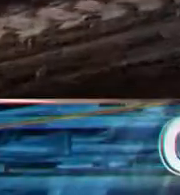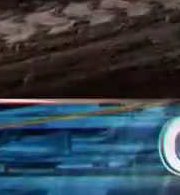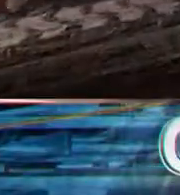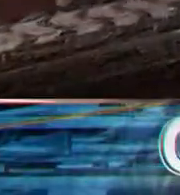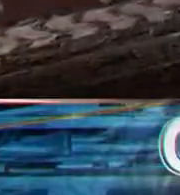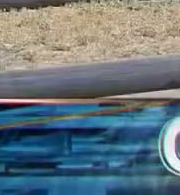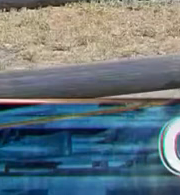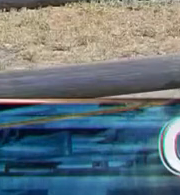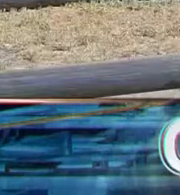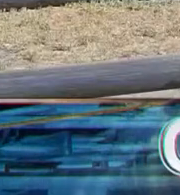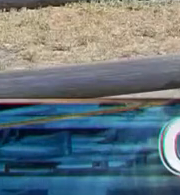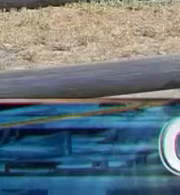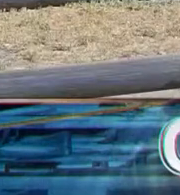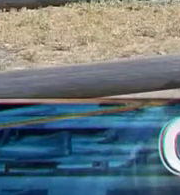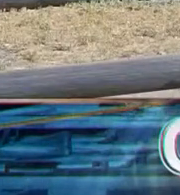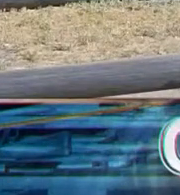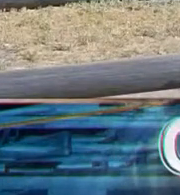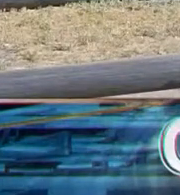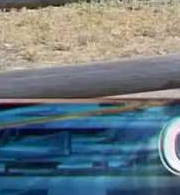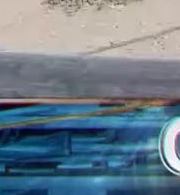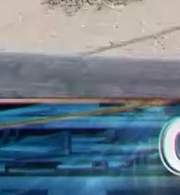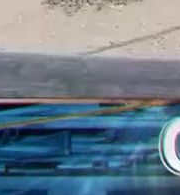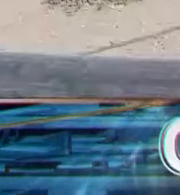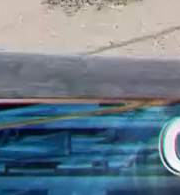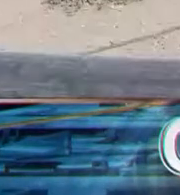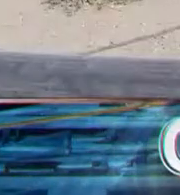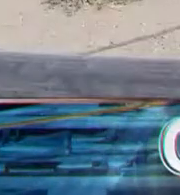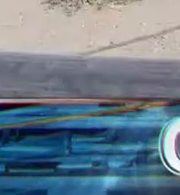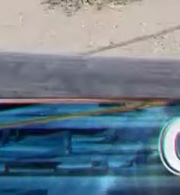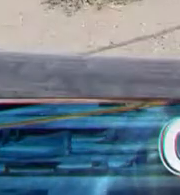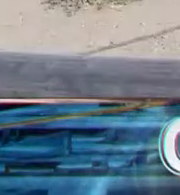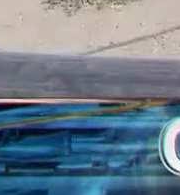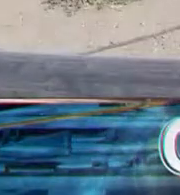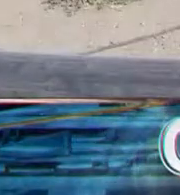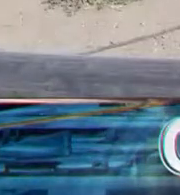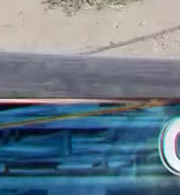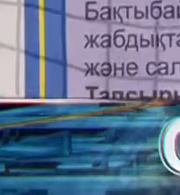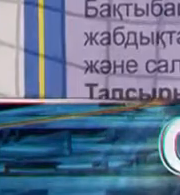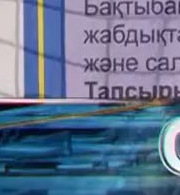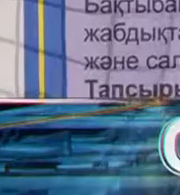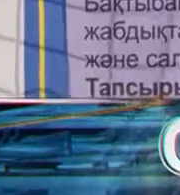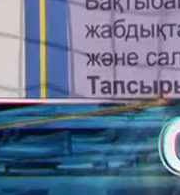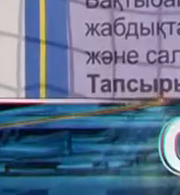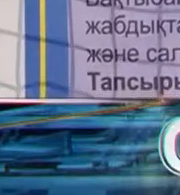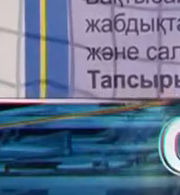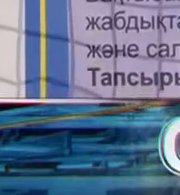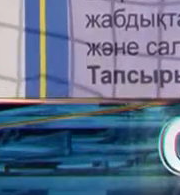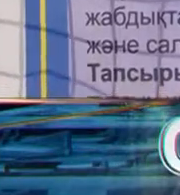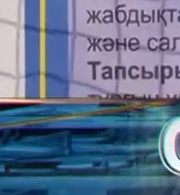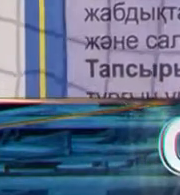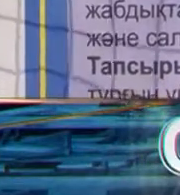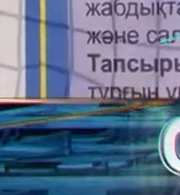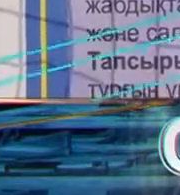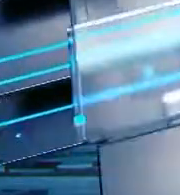Заботы о каждом. 674 села Алматинской области обеспечены качественной питьевой водой. На очереди еще 4